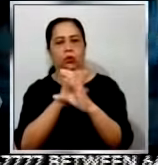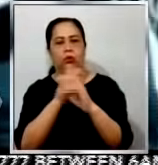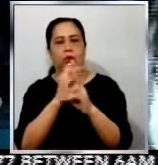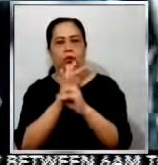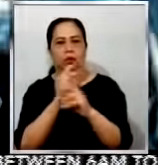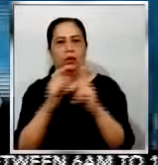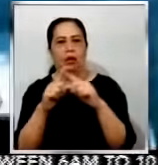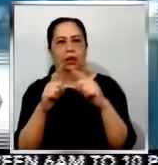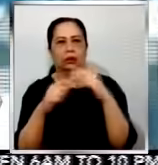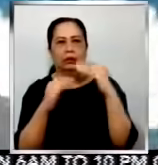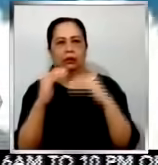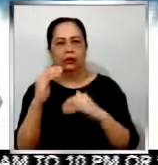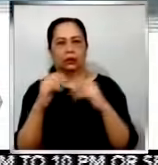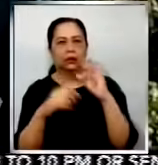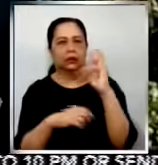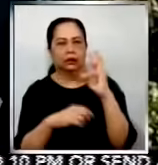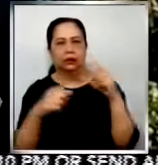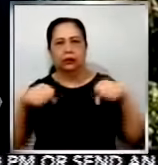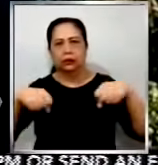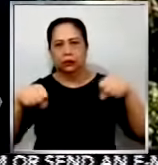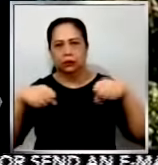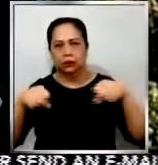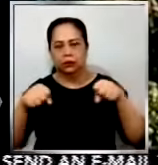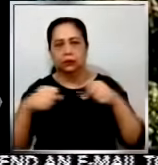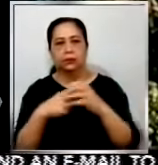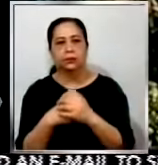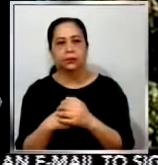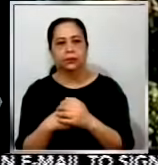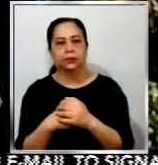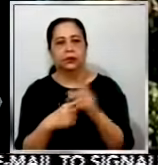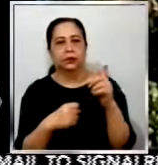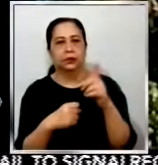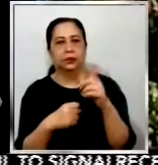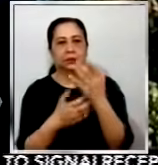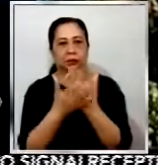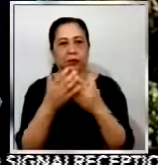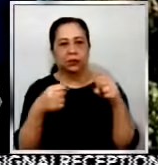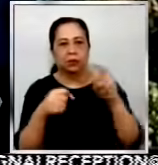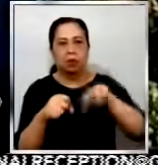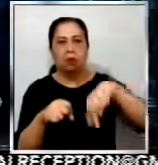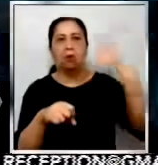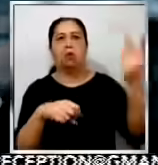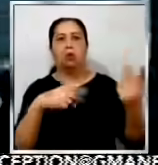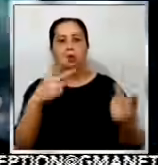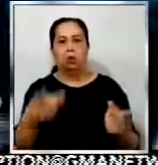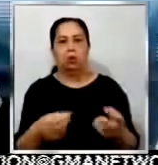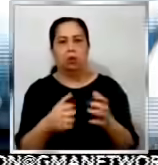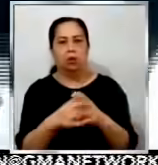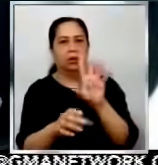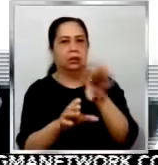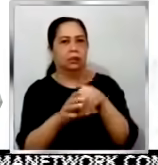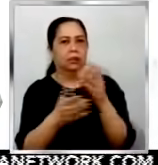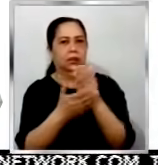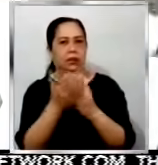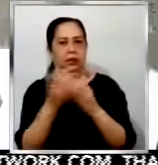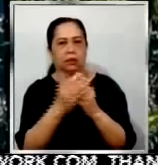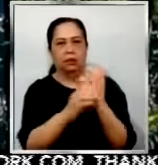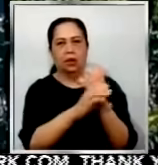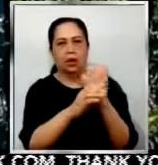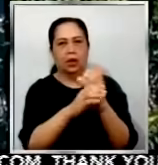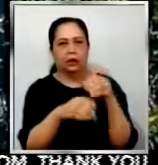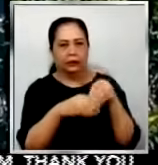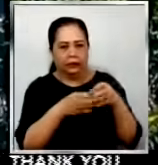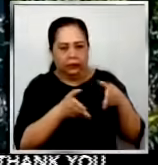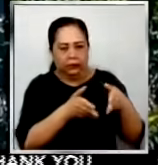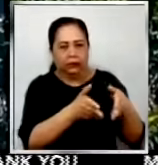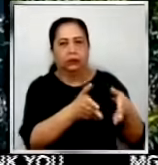sa anim na tricycle. Ang ilang tricycle tumilapon pa. Nadamay rin ang ilang kotse sa inner lane. Base